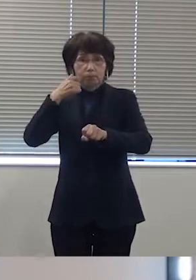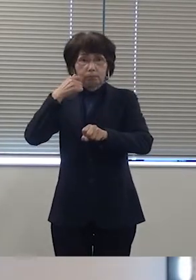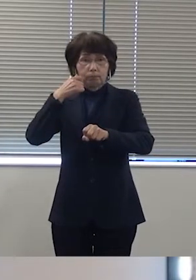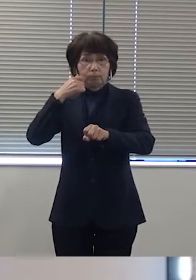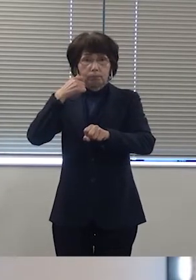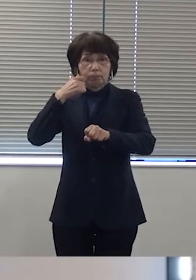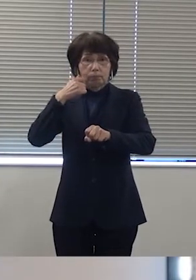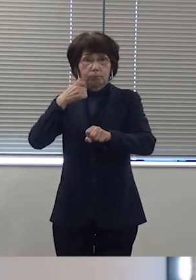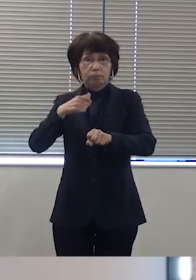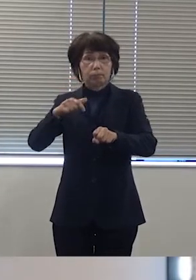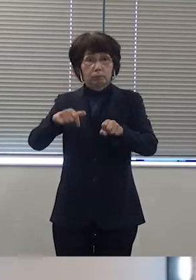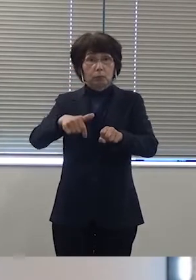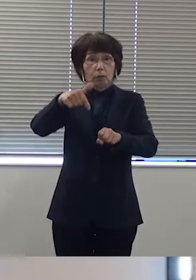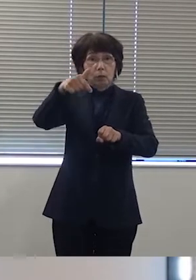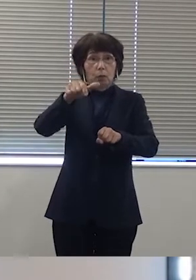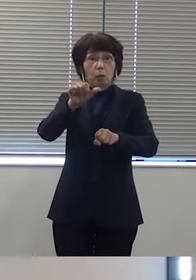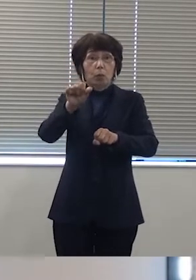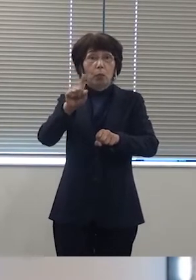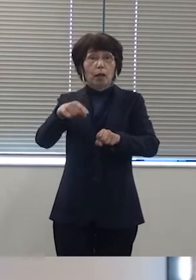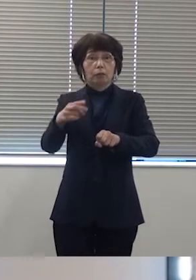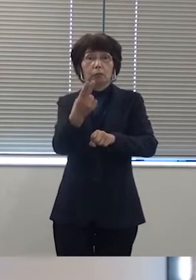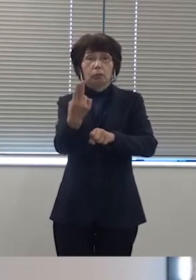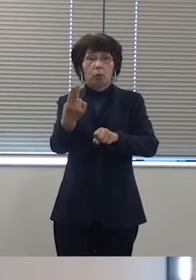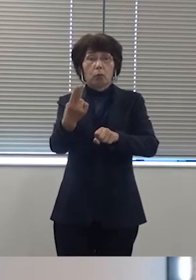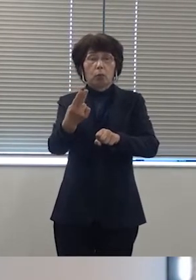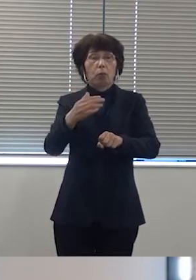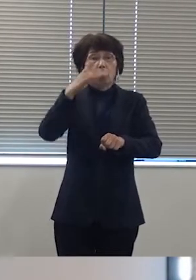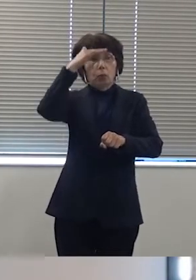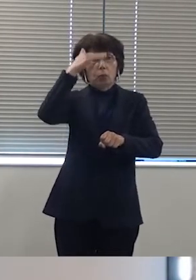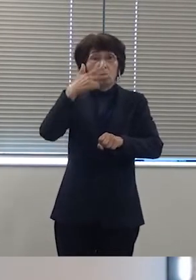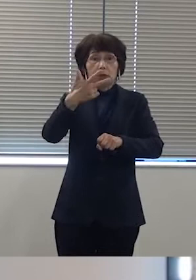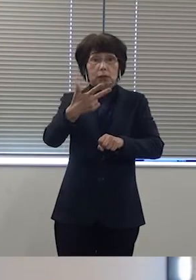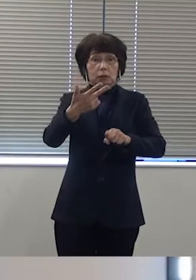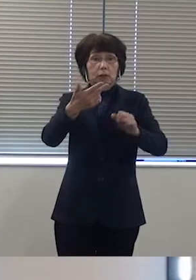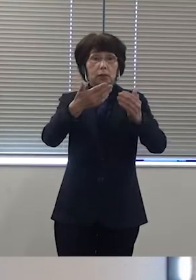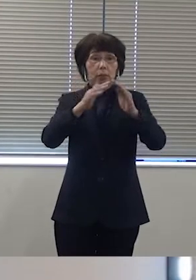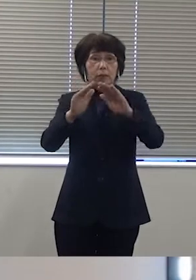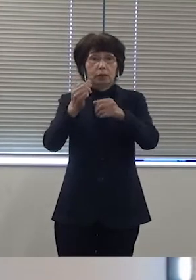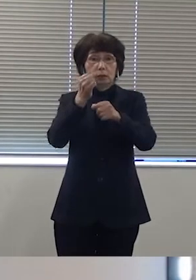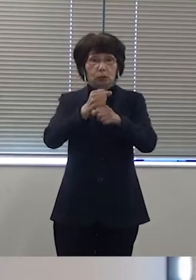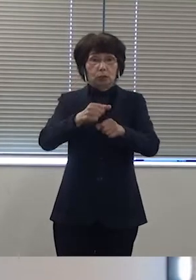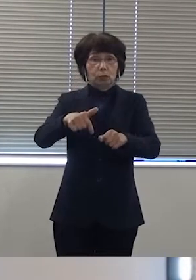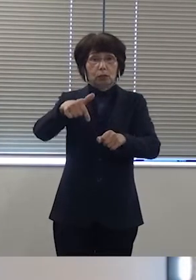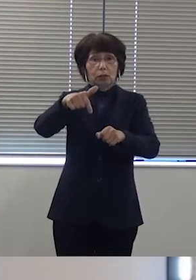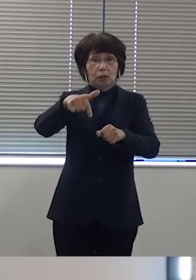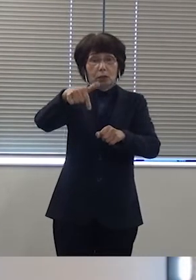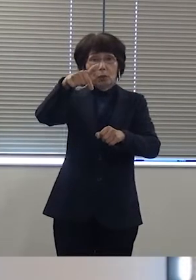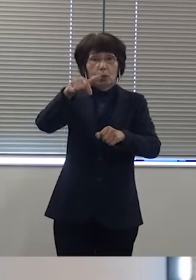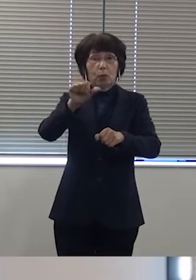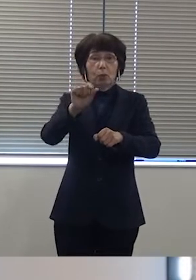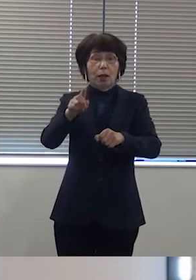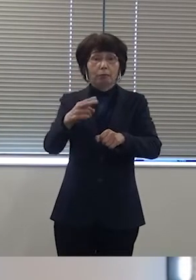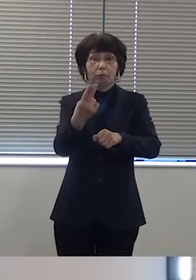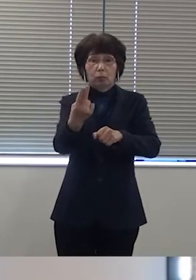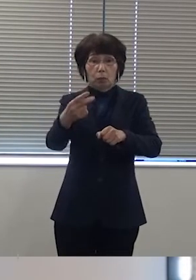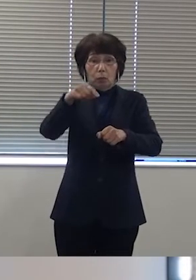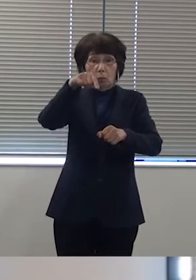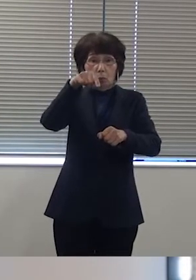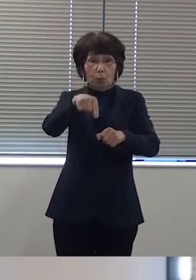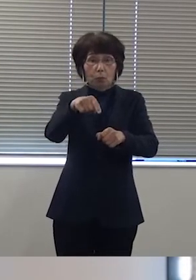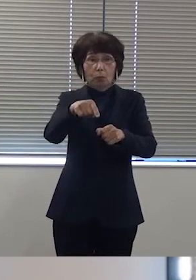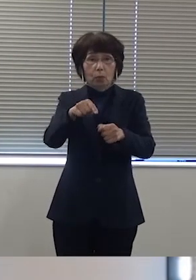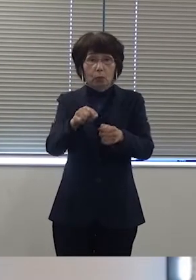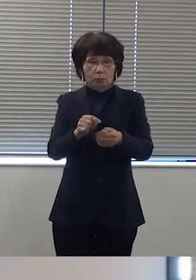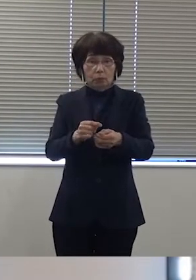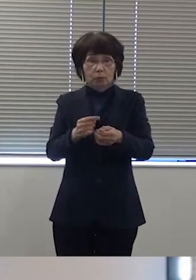ンドというのがあるので、そこへですね、新たにその出演をしていくと、まあ、そういったことでいろいろ広い中でものを拾っていくと、